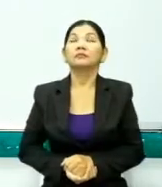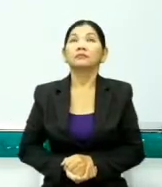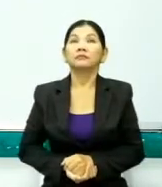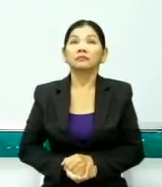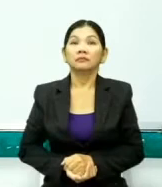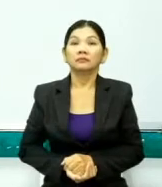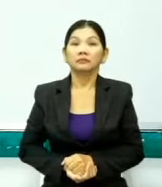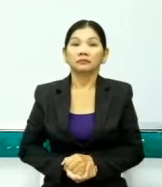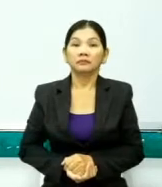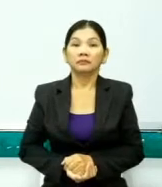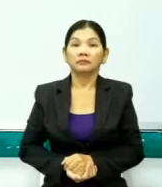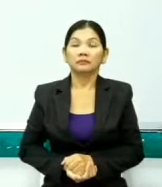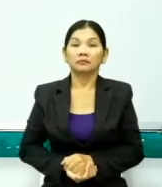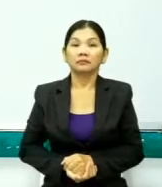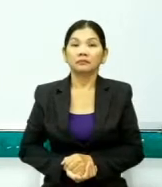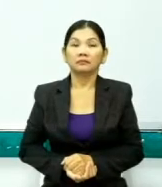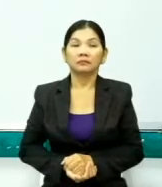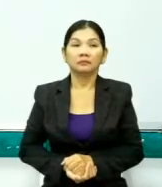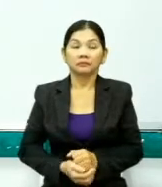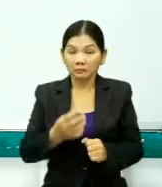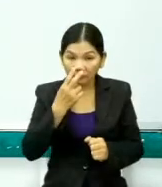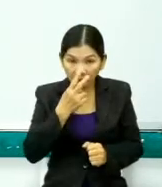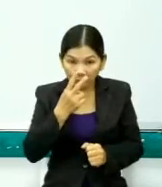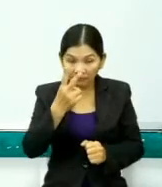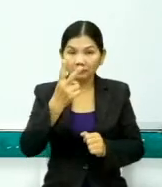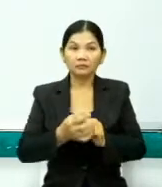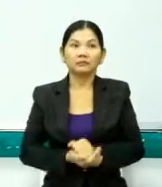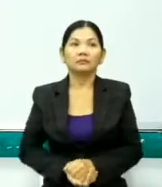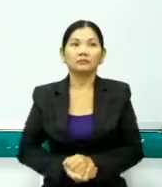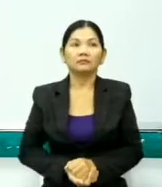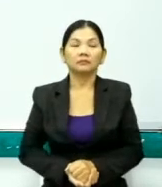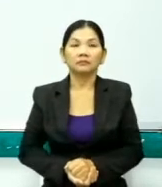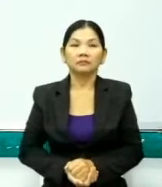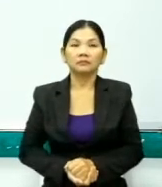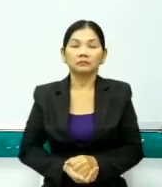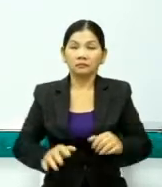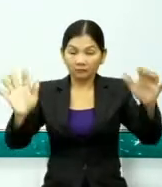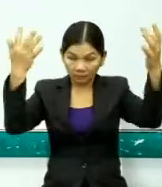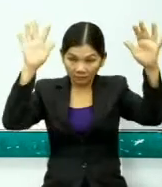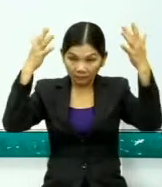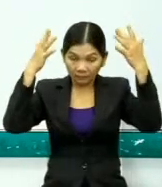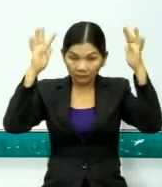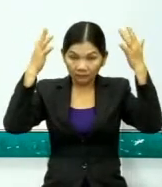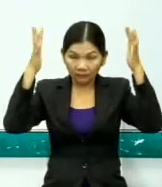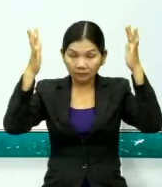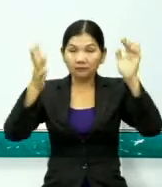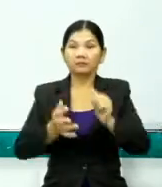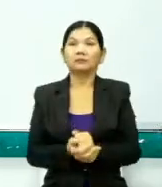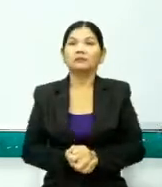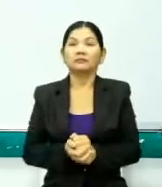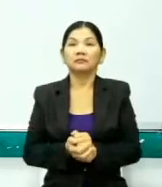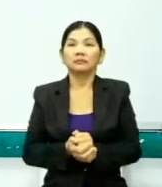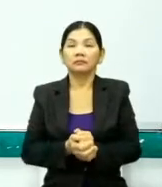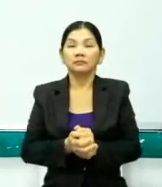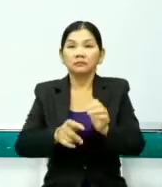con chà, là con mơ nẹ cổ sẵn ná mùi, tí, bầy